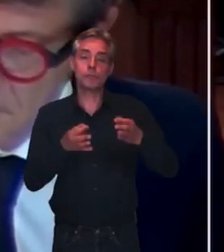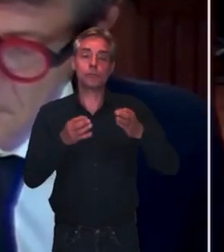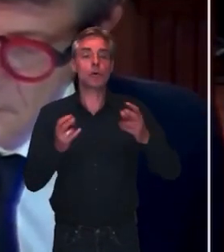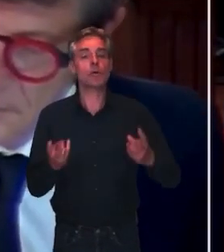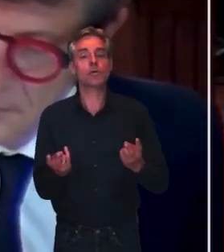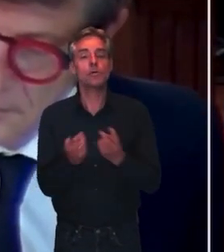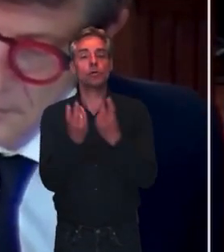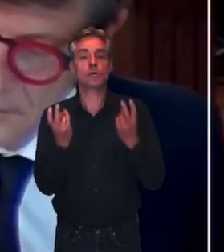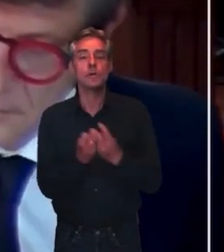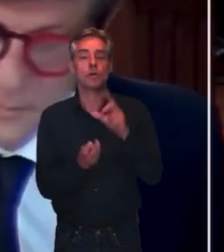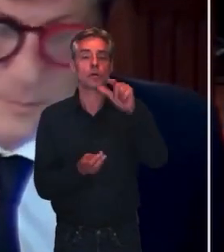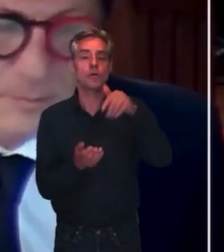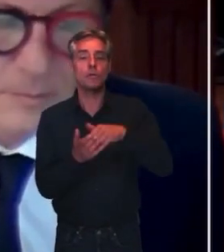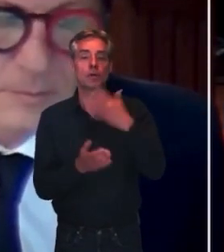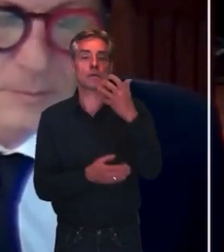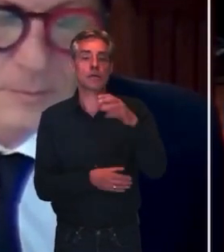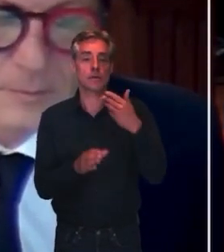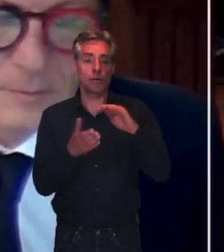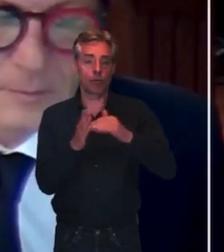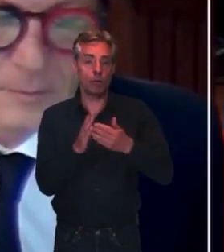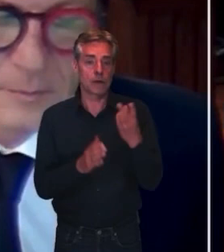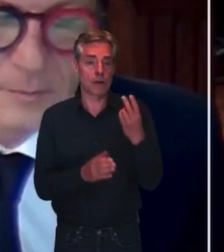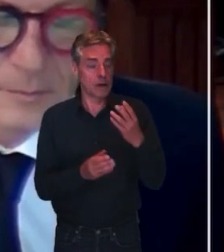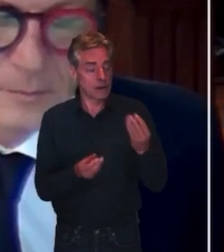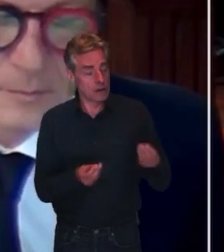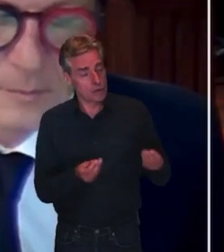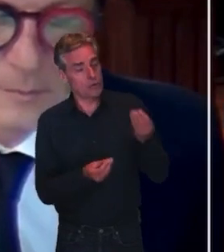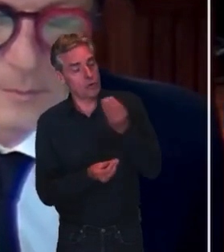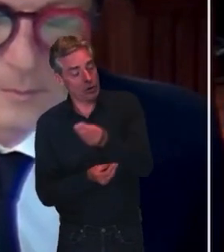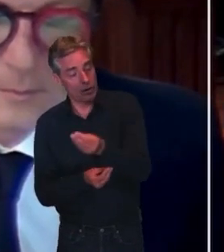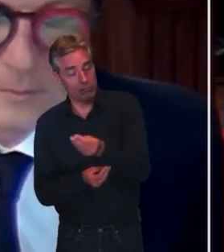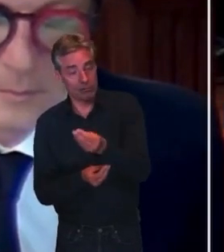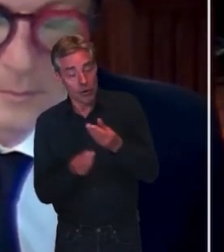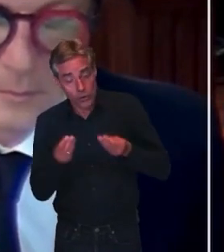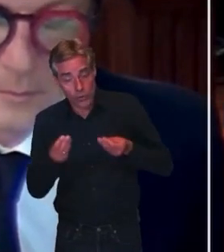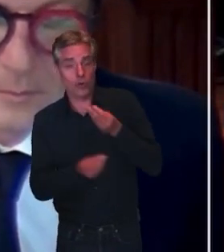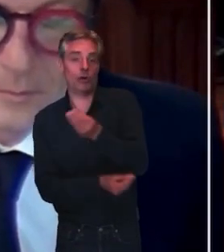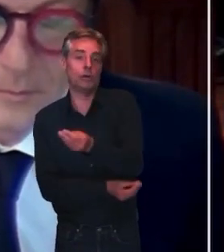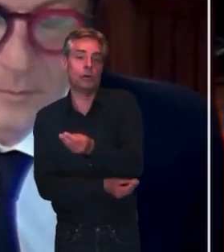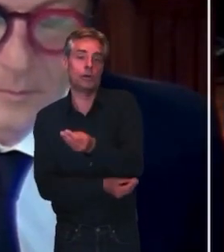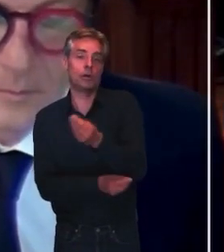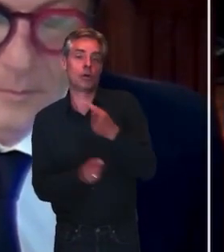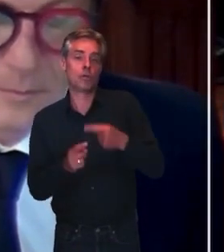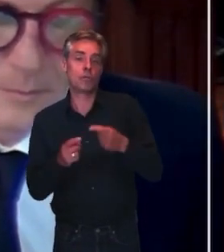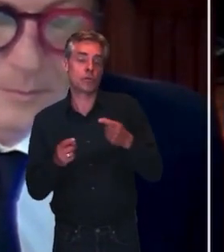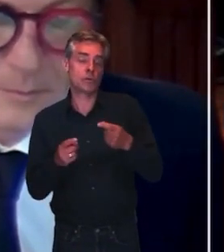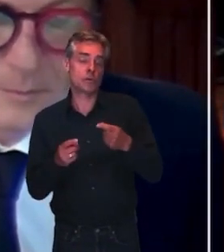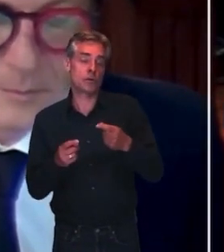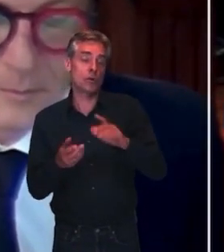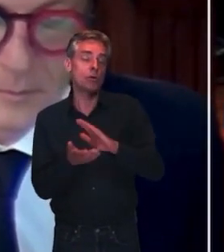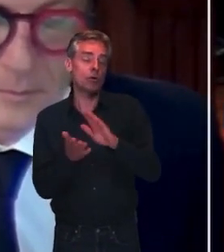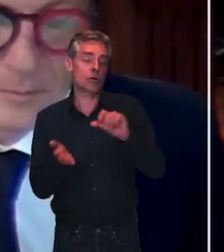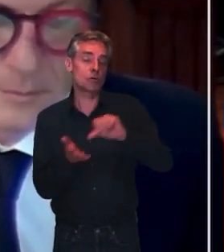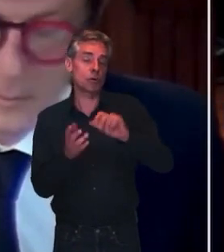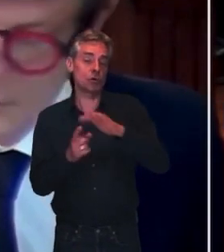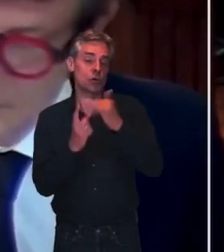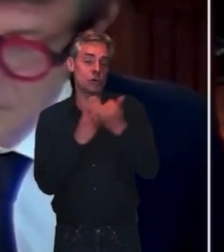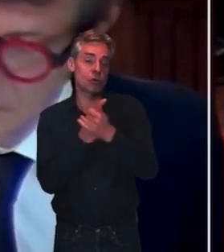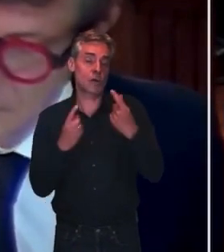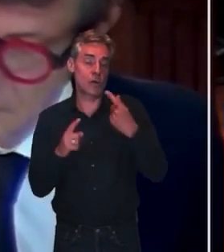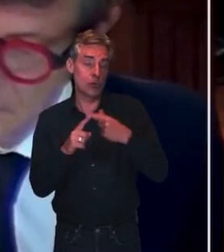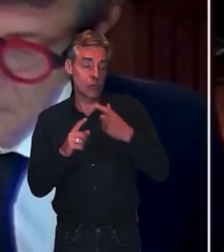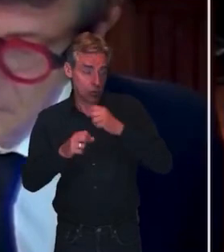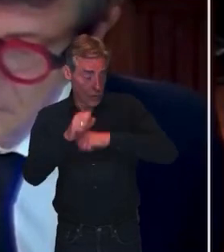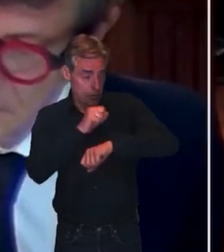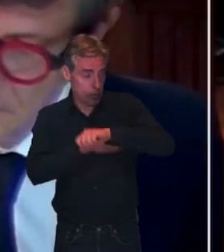de 2500 mètres carrés était donné au centre social et aussi à Local Attitude pour qu'ils puissent mettre